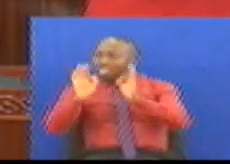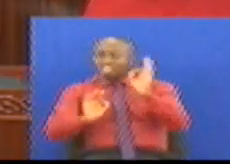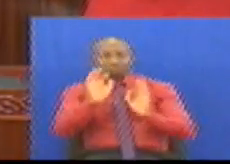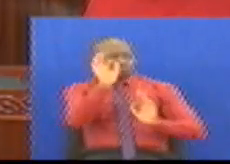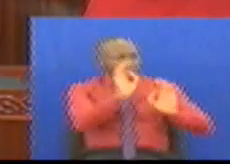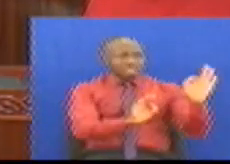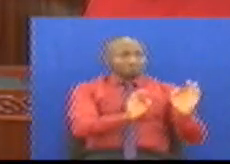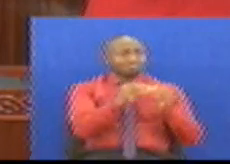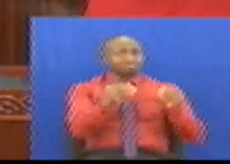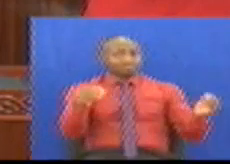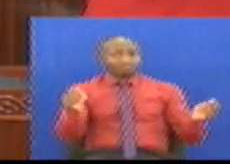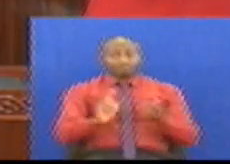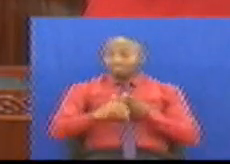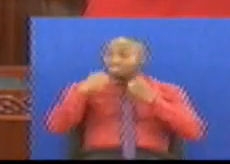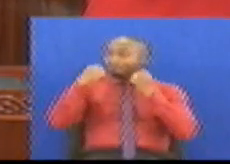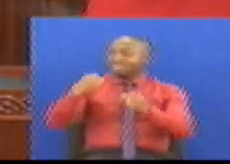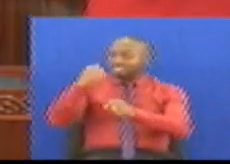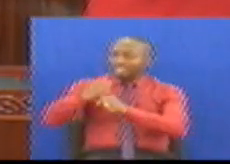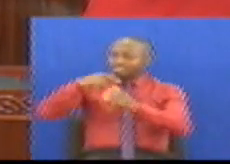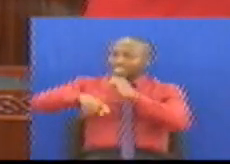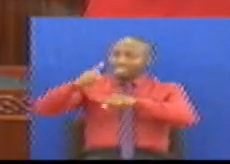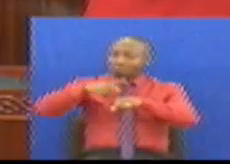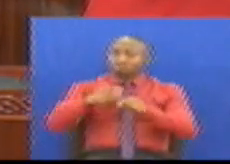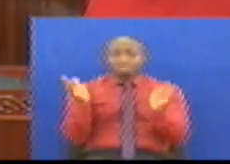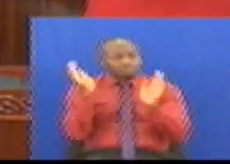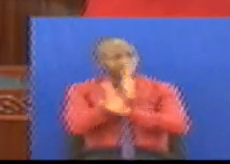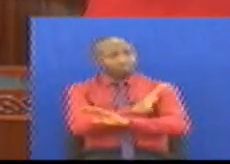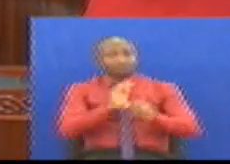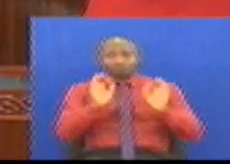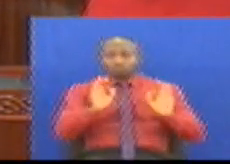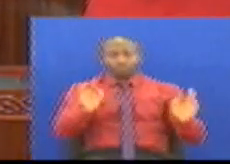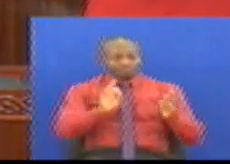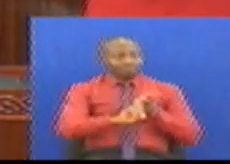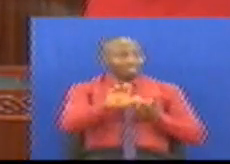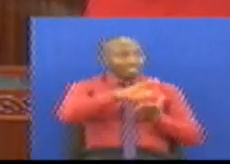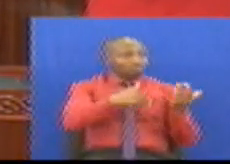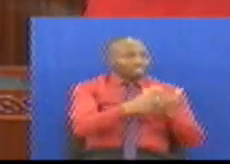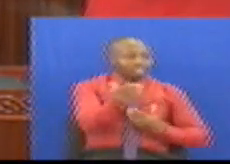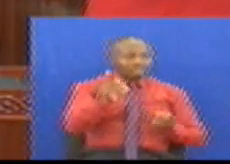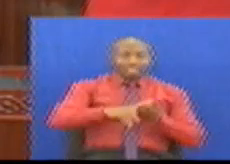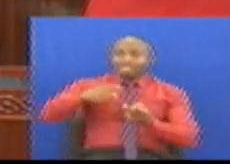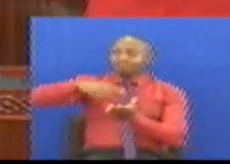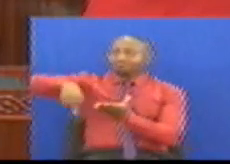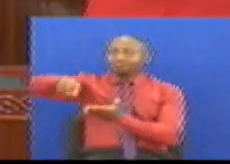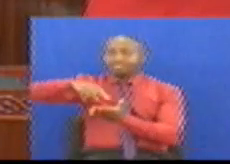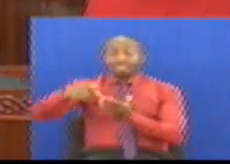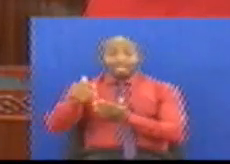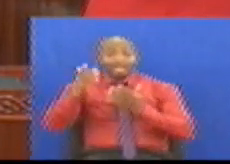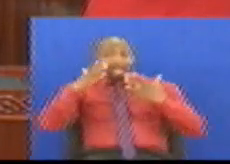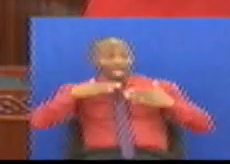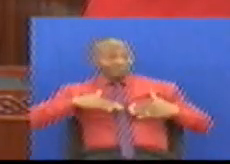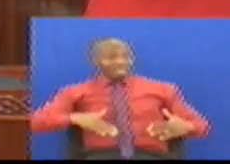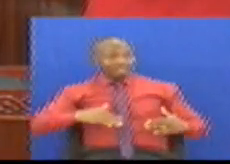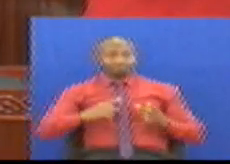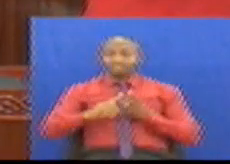Ningeomba hiki kitengo kiimarishwe ili kazi ifanyike kwa wakati, waweze kumaliza mapema. Mheshimiwa Naibu Spika, eneo jingine ni eneo la vituo, eneo la afya.